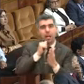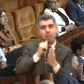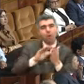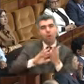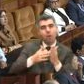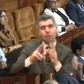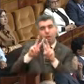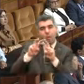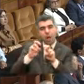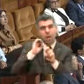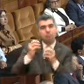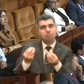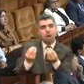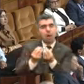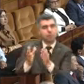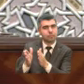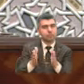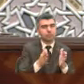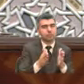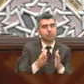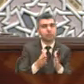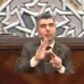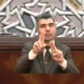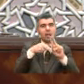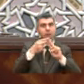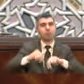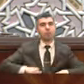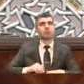المائية. كلمة للسيد الوزير الجواب، تفضلوا.